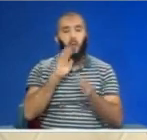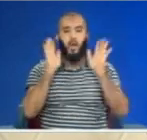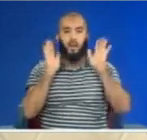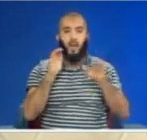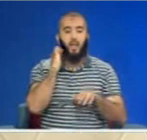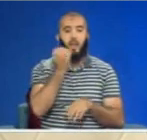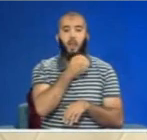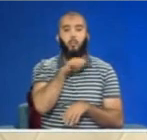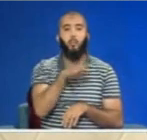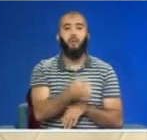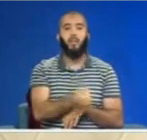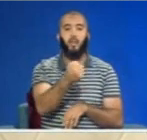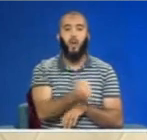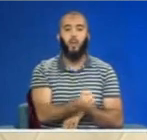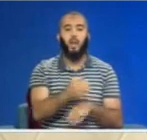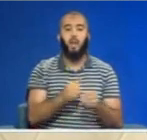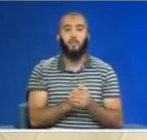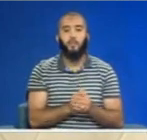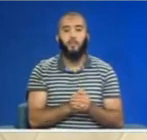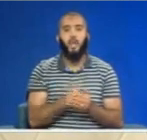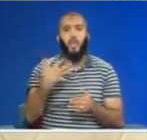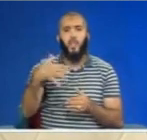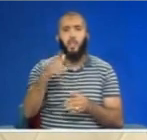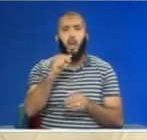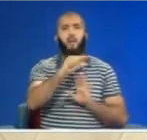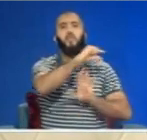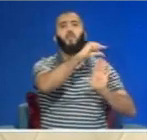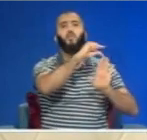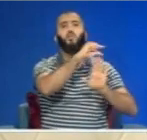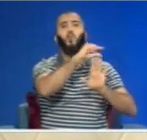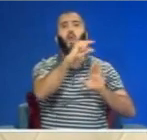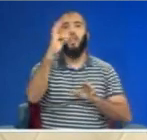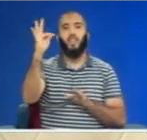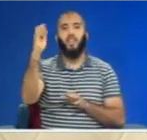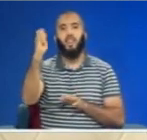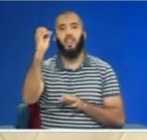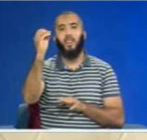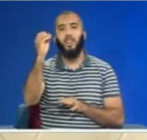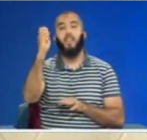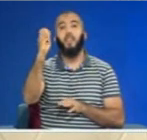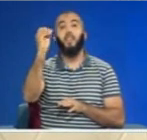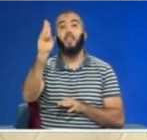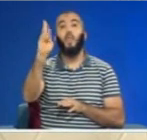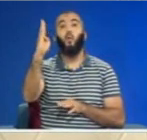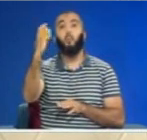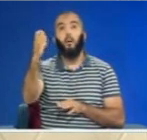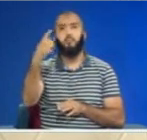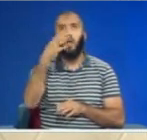الله. أخبر الله تعالى في سورة التوبة أنه خلق الزمن